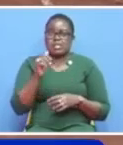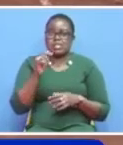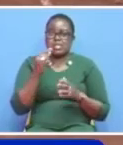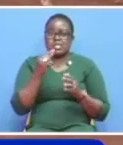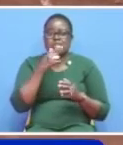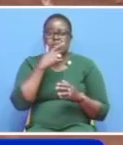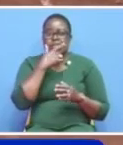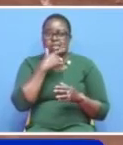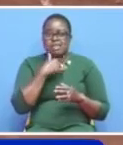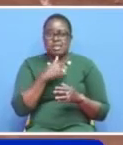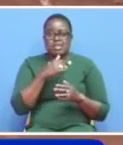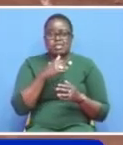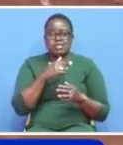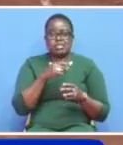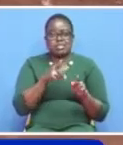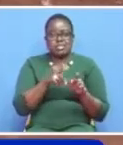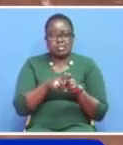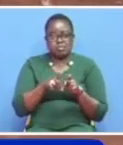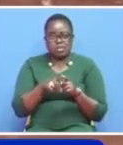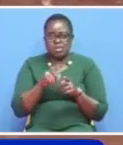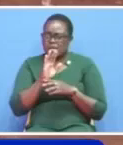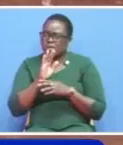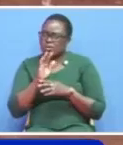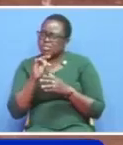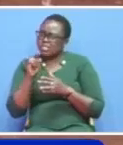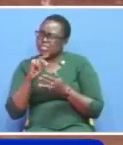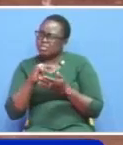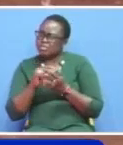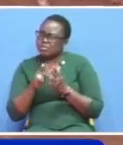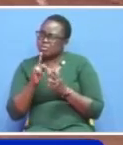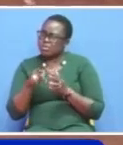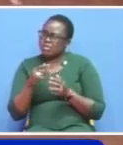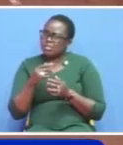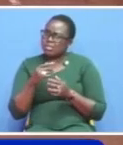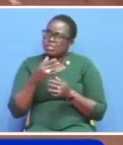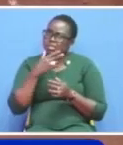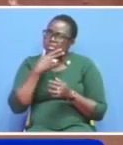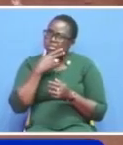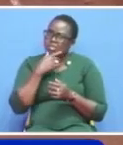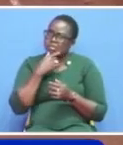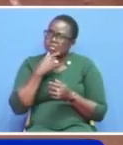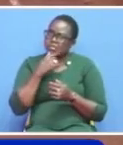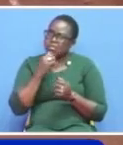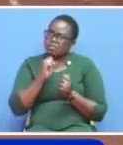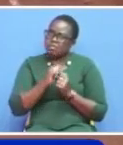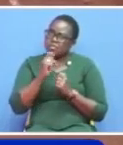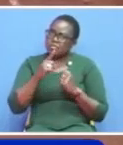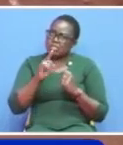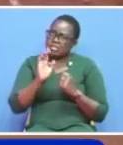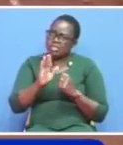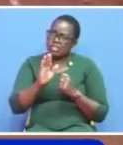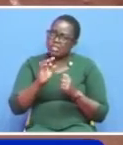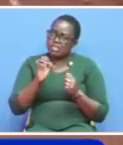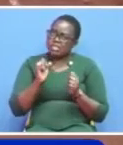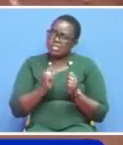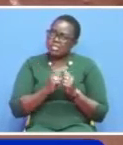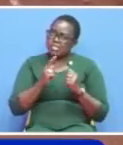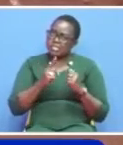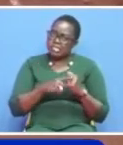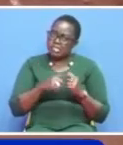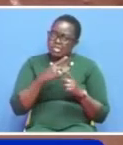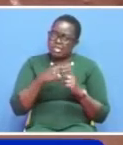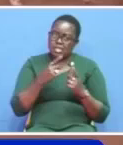Akauliza wa age mates inasema nini. Akasema msichana wangu ako na 15 years na kijana ako 16 years. DCI